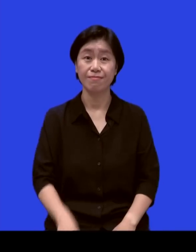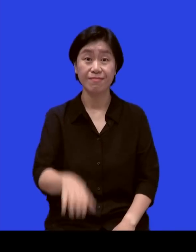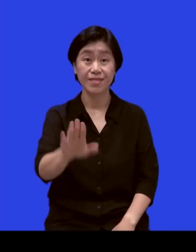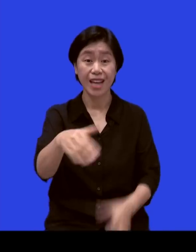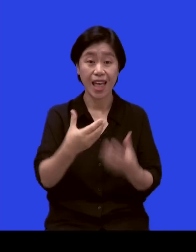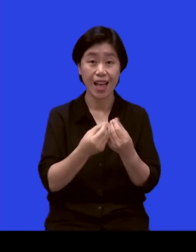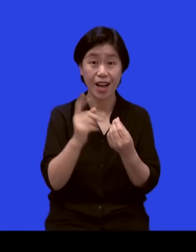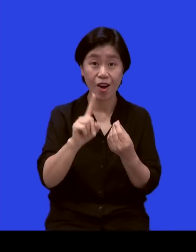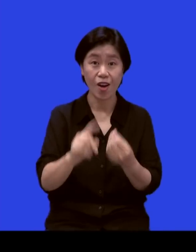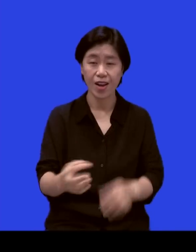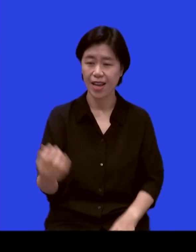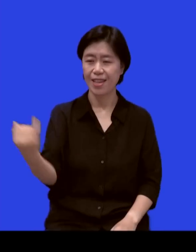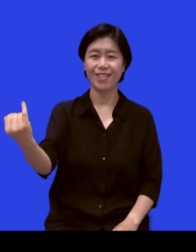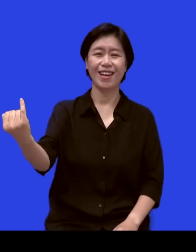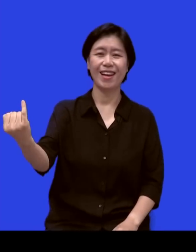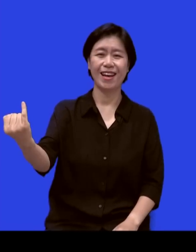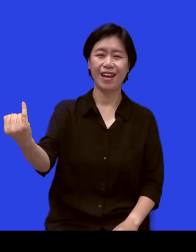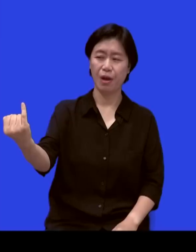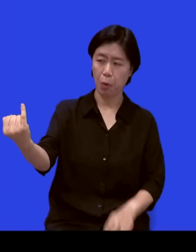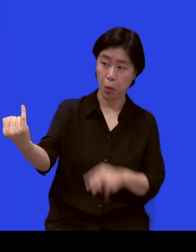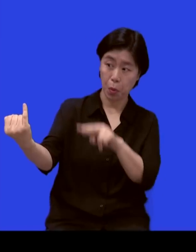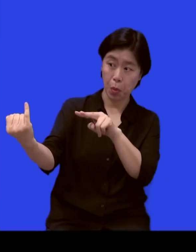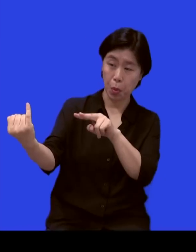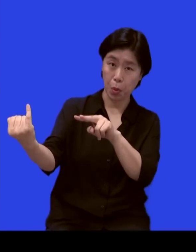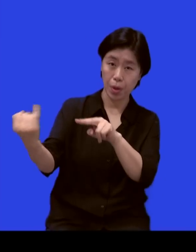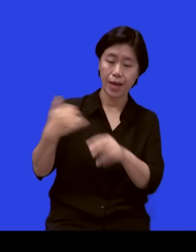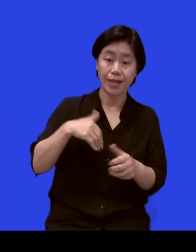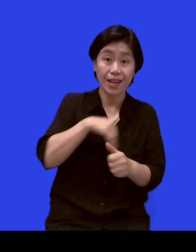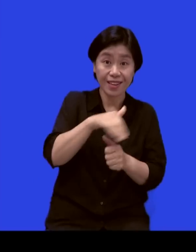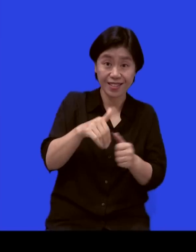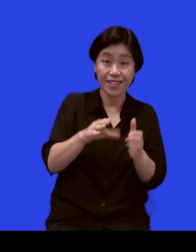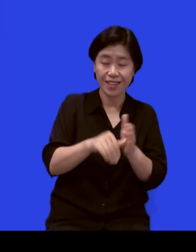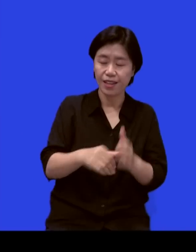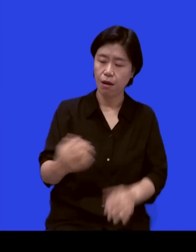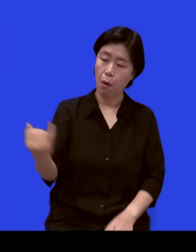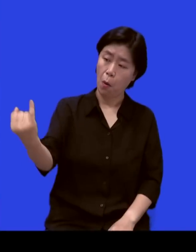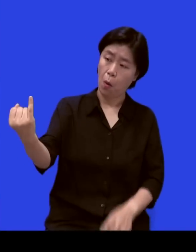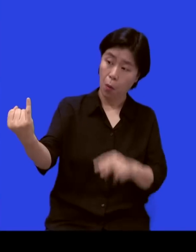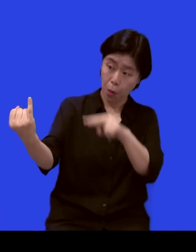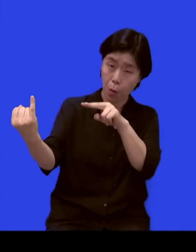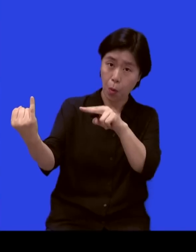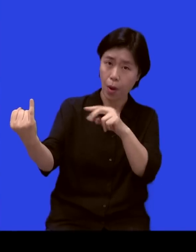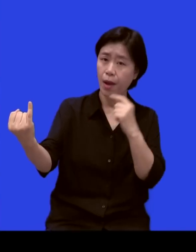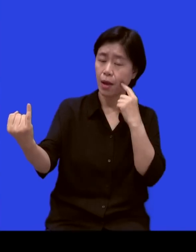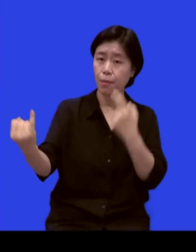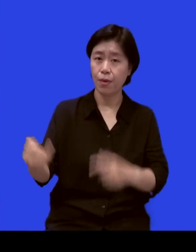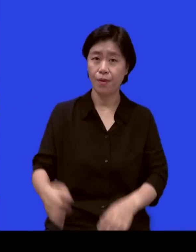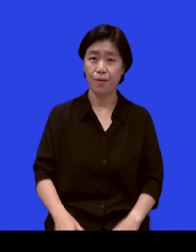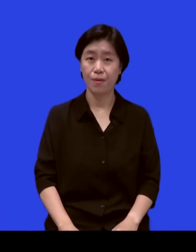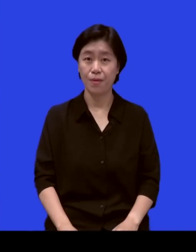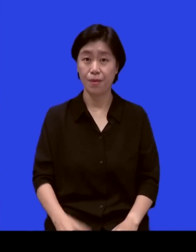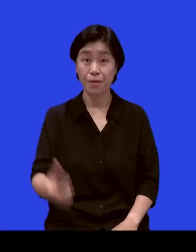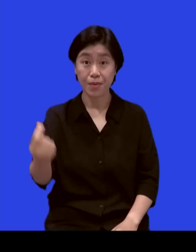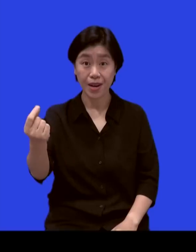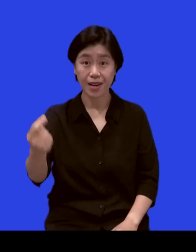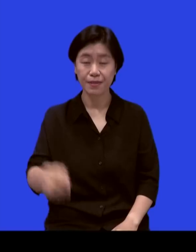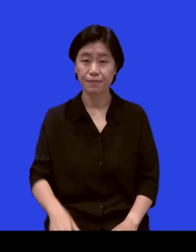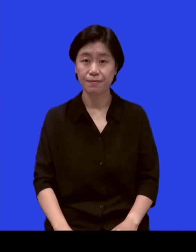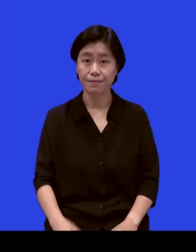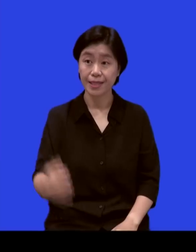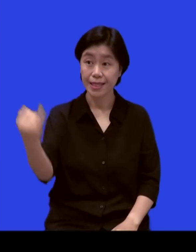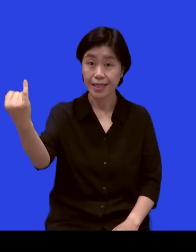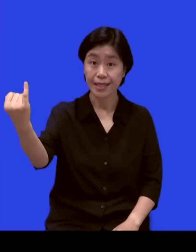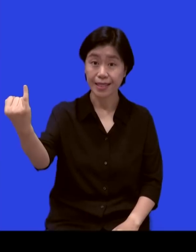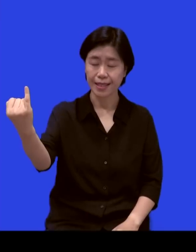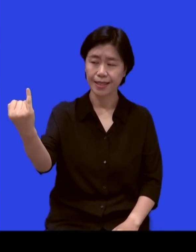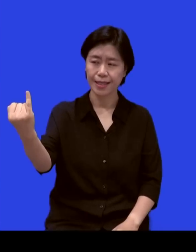네. 여자 아주 이쁘잖아요. 네. 그 내 마음에 들어요. 총각 네. 이제 형제들. 네. 그러면 이제 가서 말 걸까? 본인이라고 그랬어요. 뭘 또 총각. 예. 아니 그러니까 형제들이